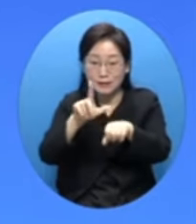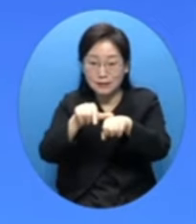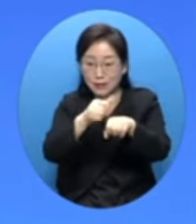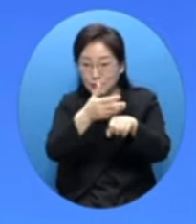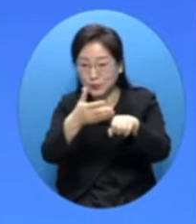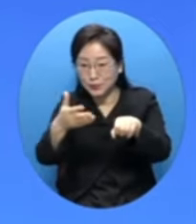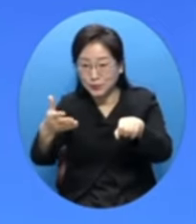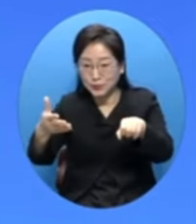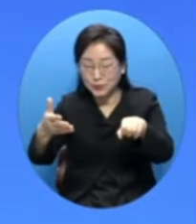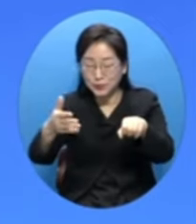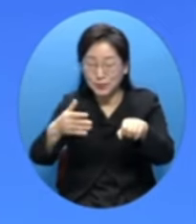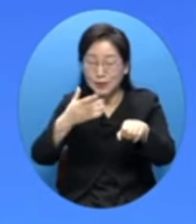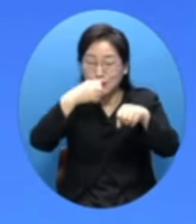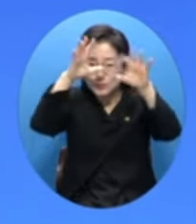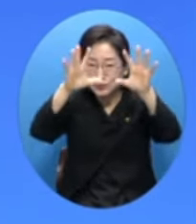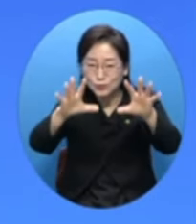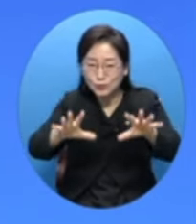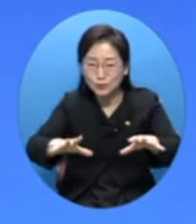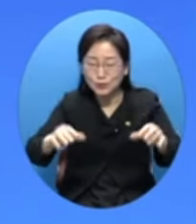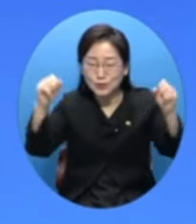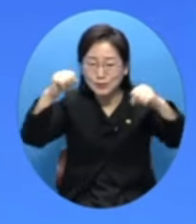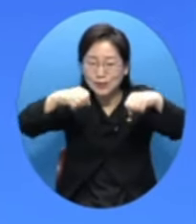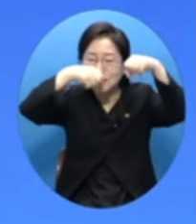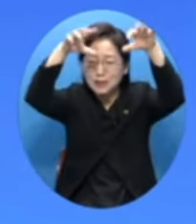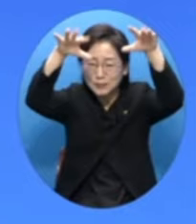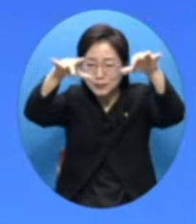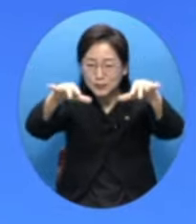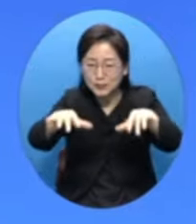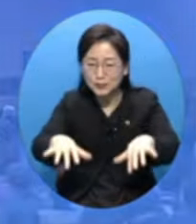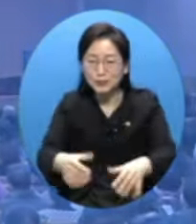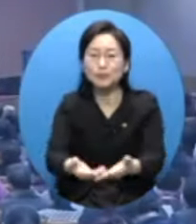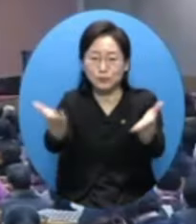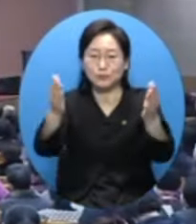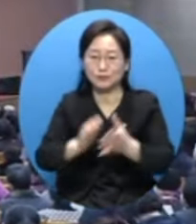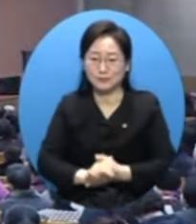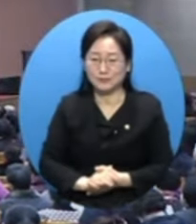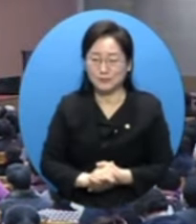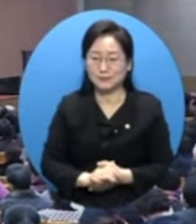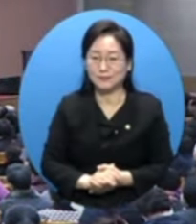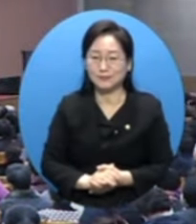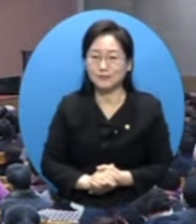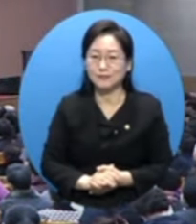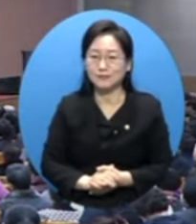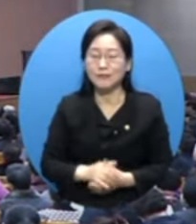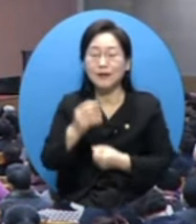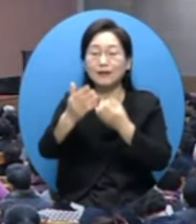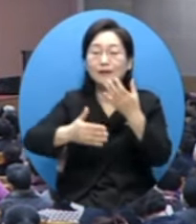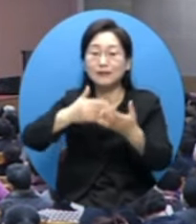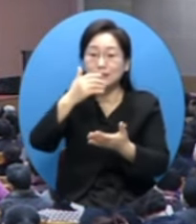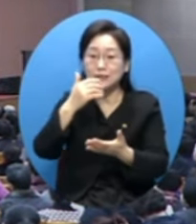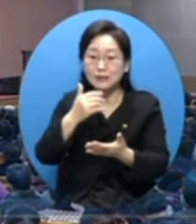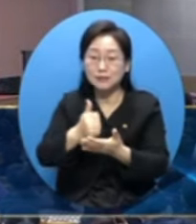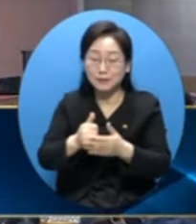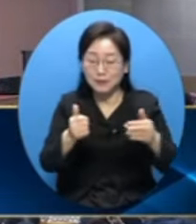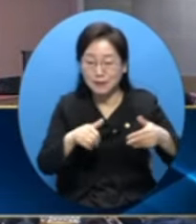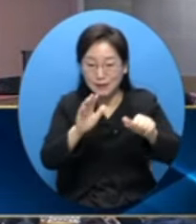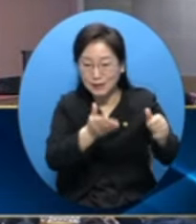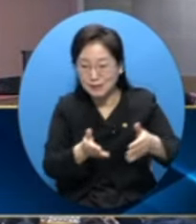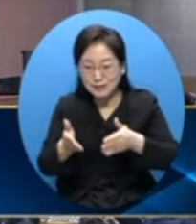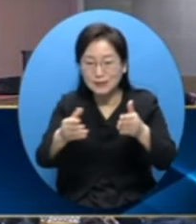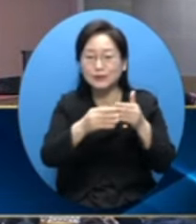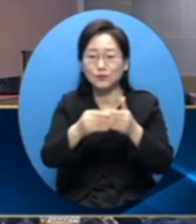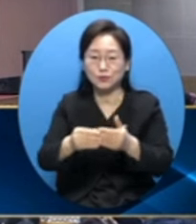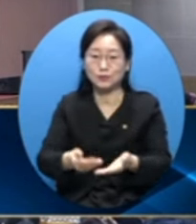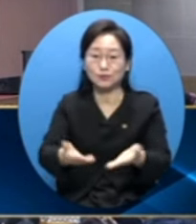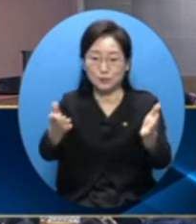비가 응답의 비가 우리에게 쏟아내리게 될 것입니다. 이 하나님이 우리의 갈 길을 인도해